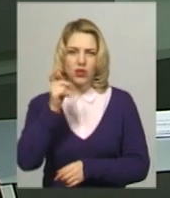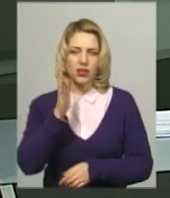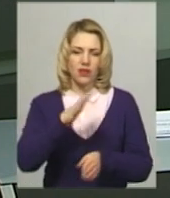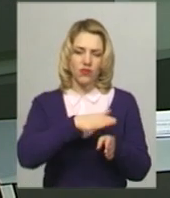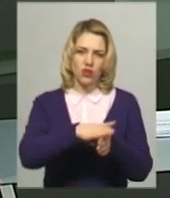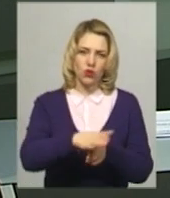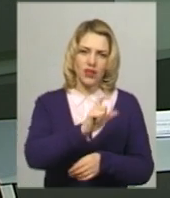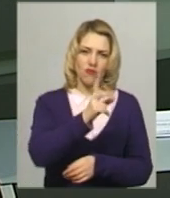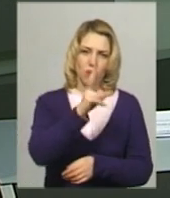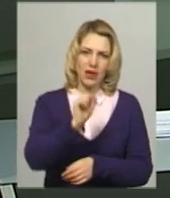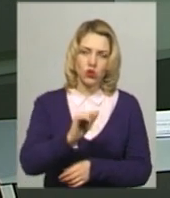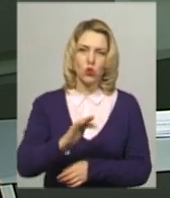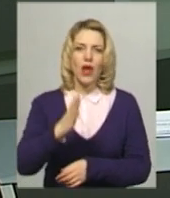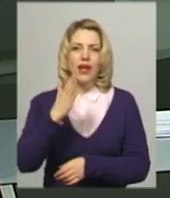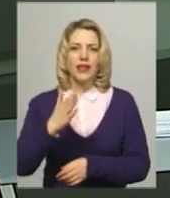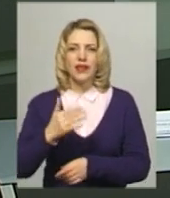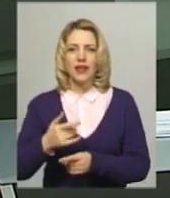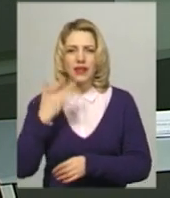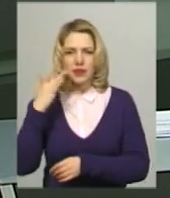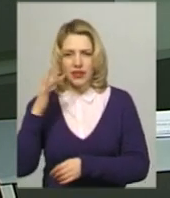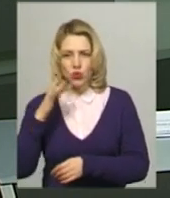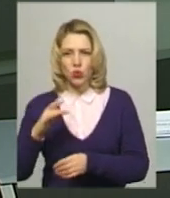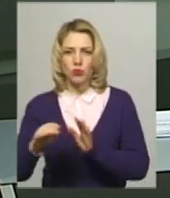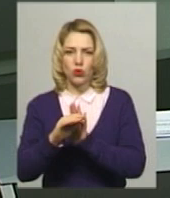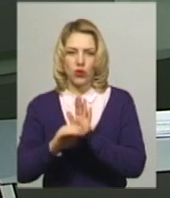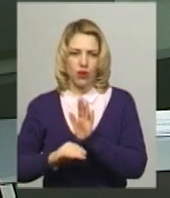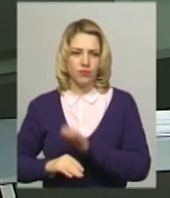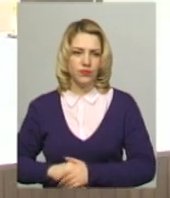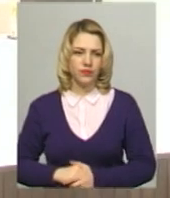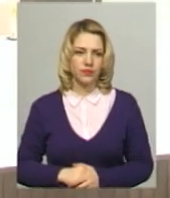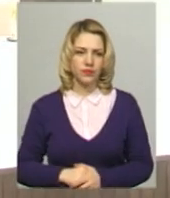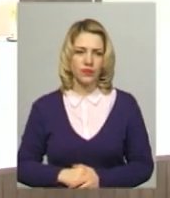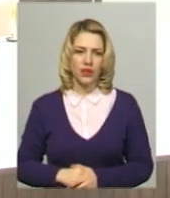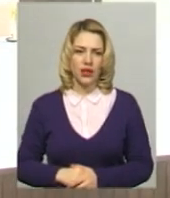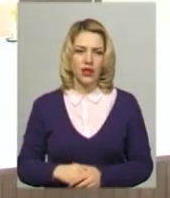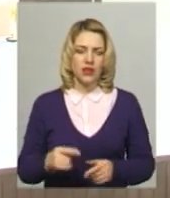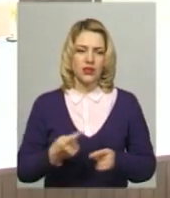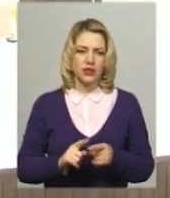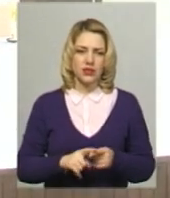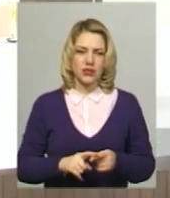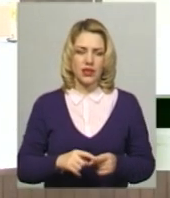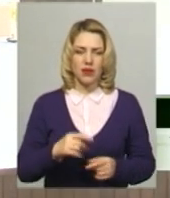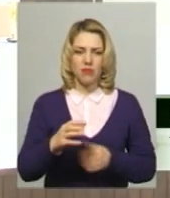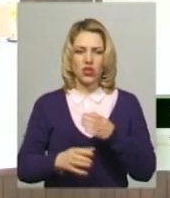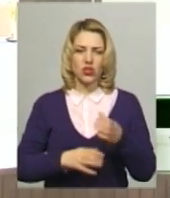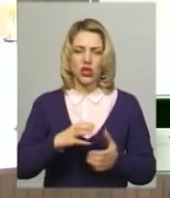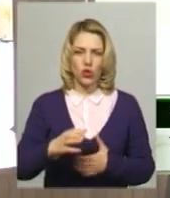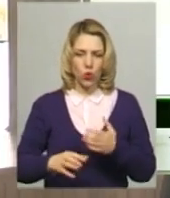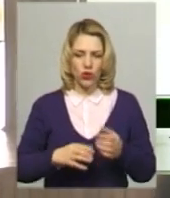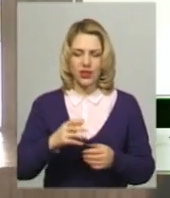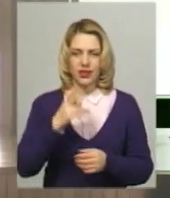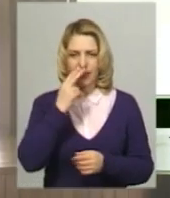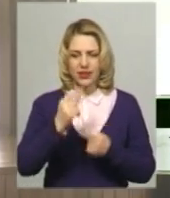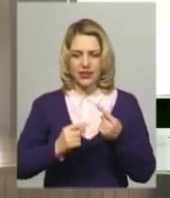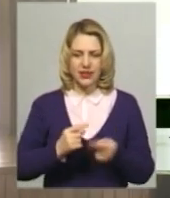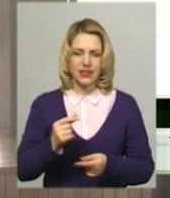та латиноамериканську програми і підвищуватимуть свій рейтинг. Це «Гранди Кап», міжнародні традиційні змагання, куди ми залюбки